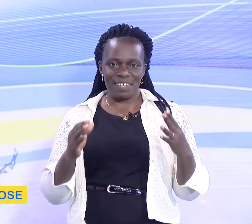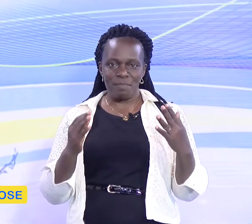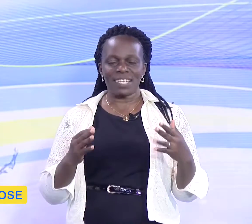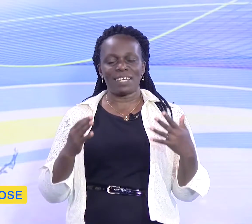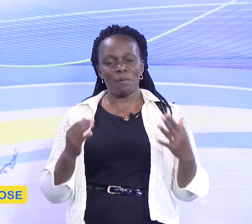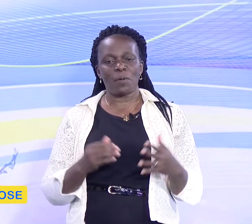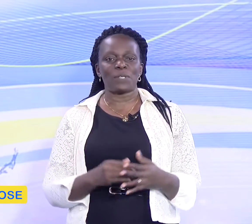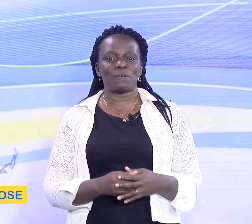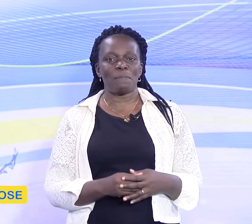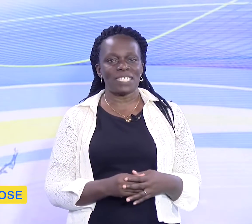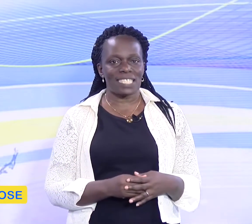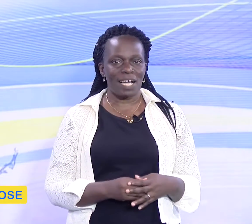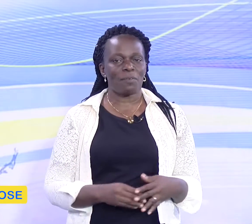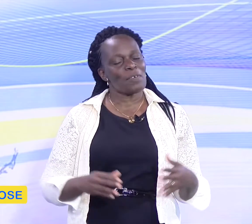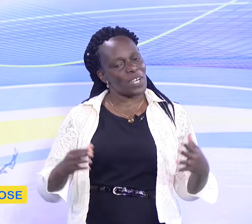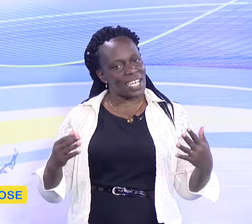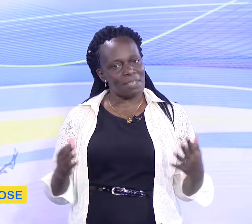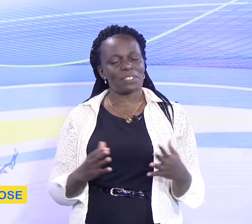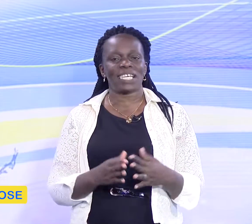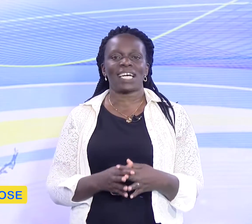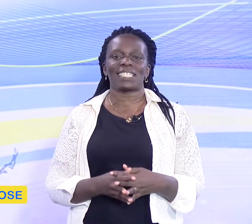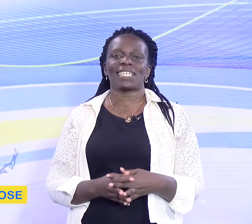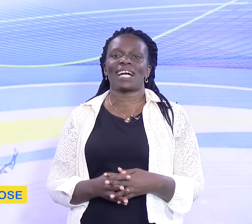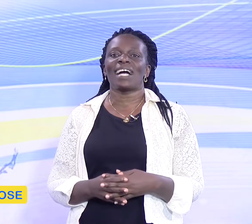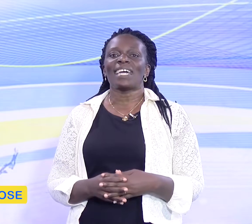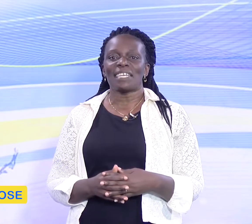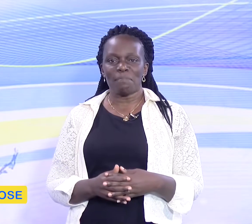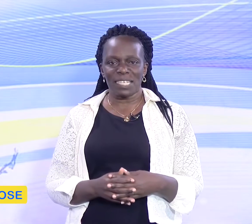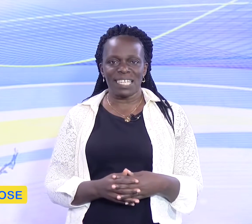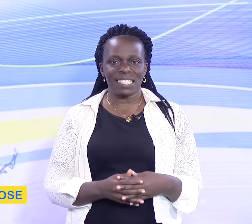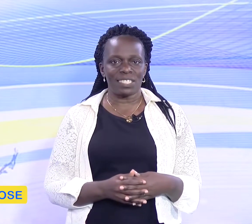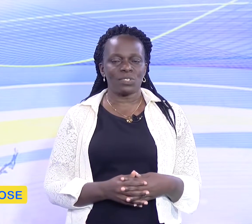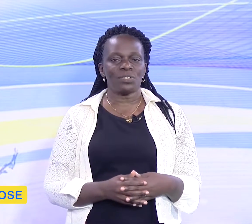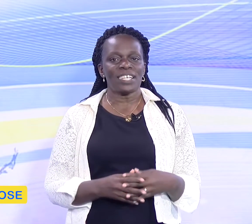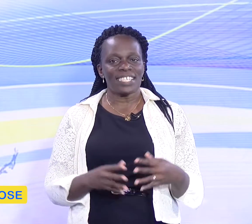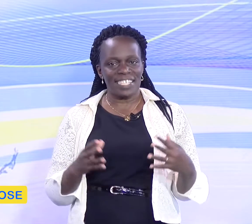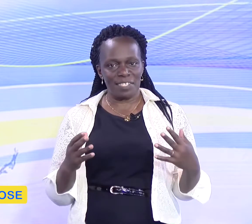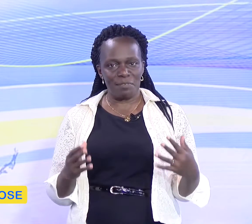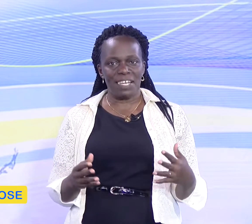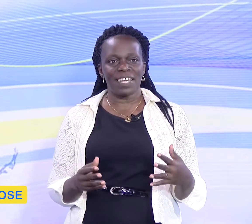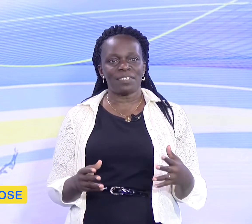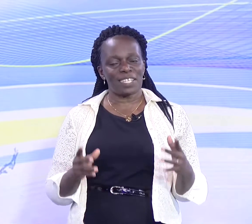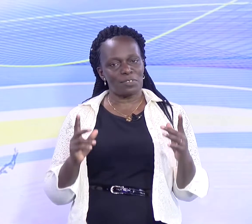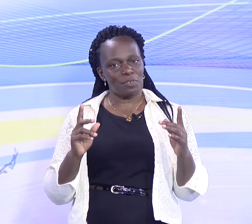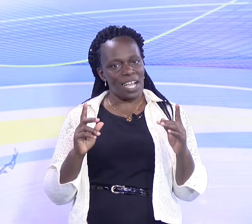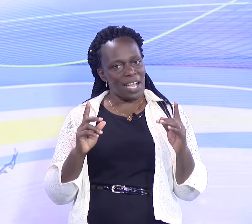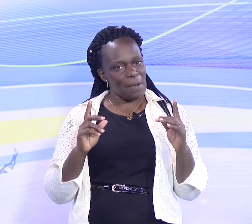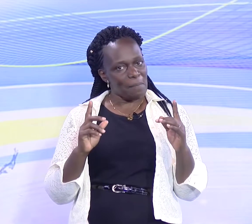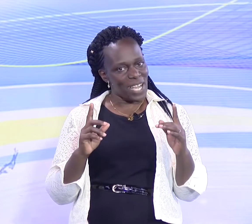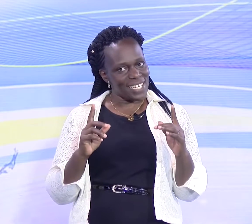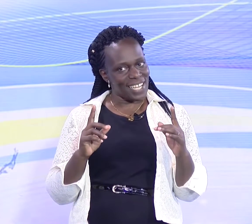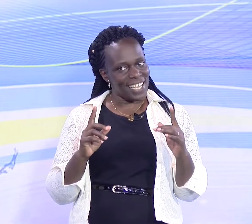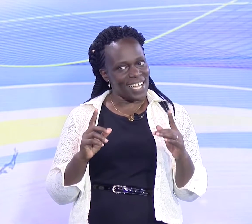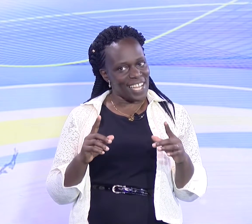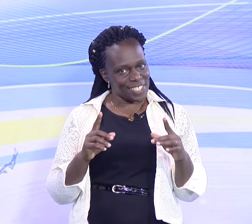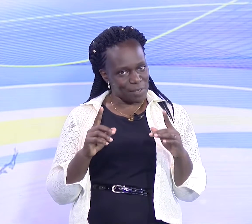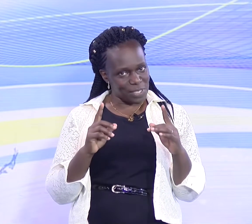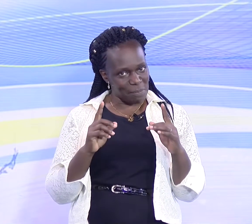na ni Bwana na Mwokozi wa maisha yangu. Kwa hivyo karibu sana katika ibada yetu ya siku ya leo, na najua